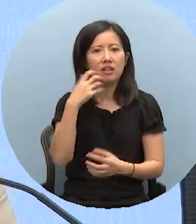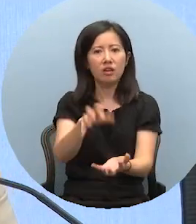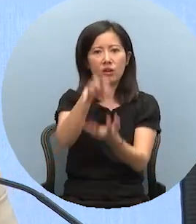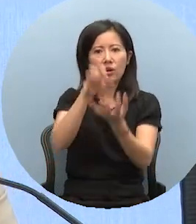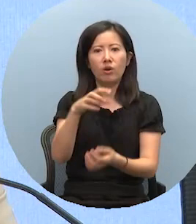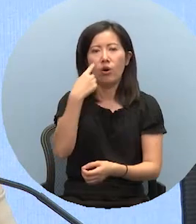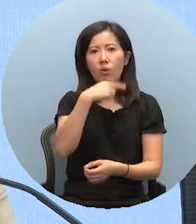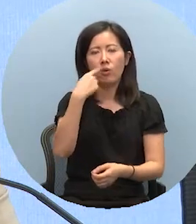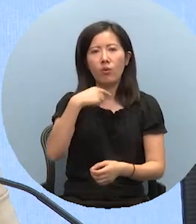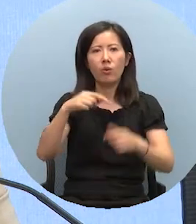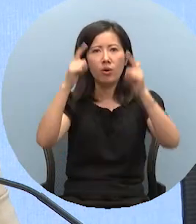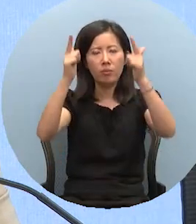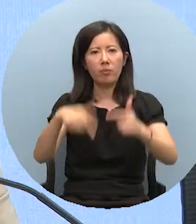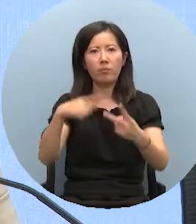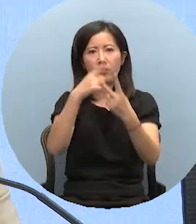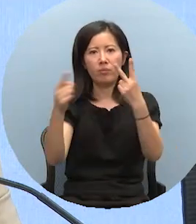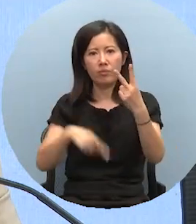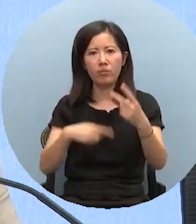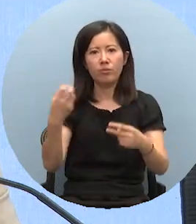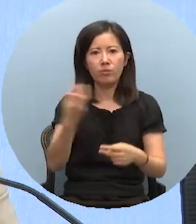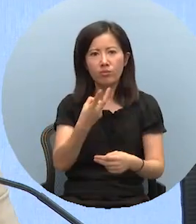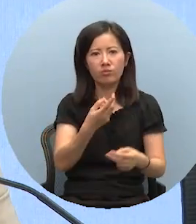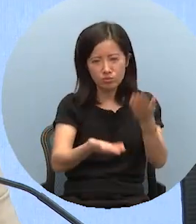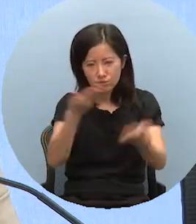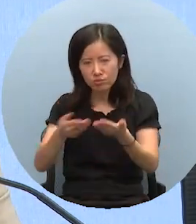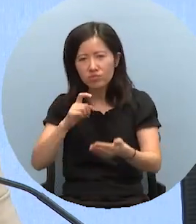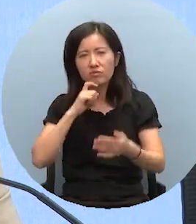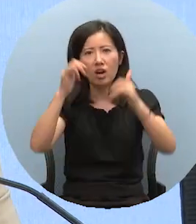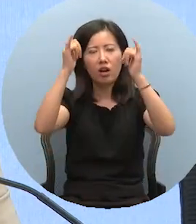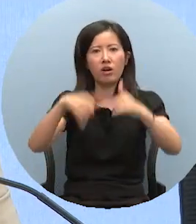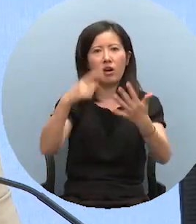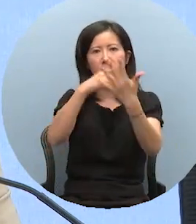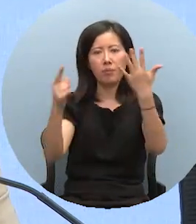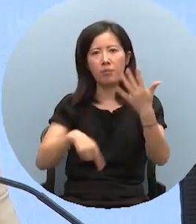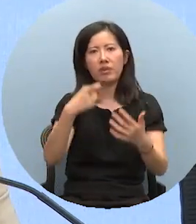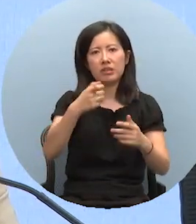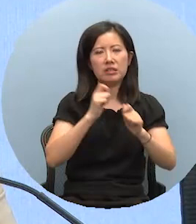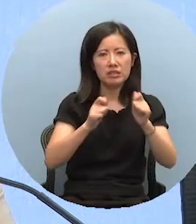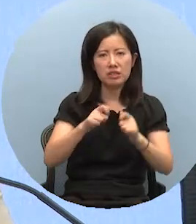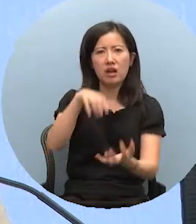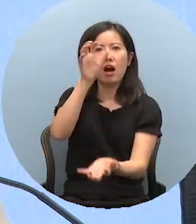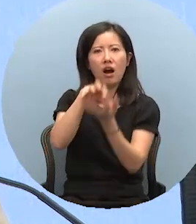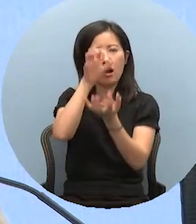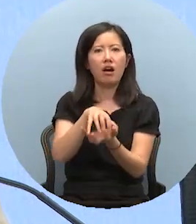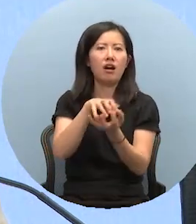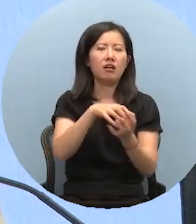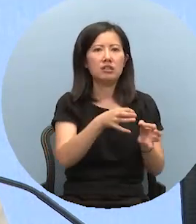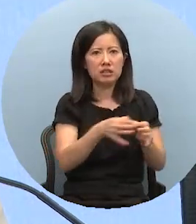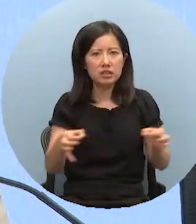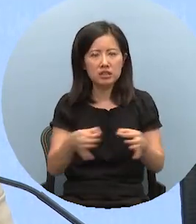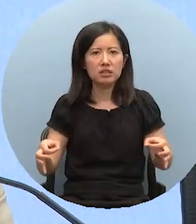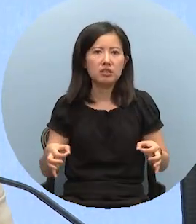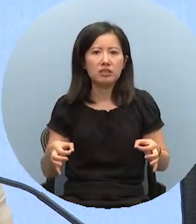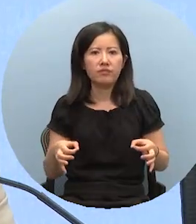口820萬，同埋檢獲了650多萬的現金同埋籌碼。在香